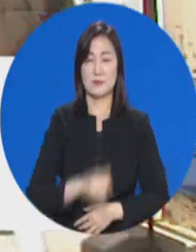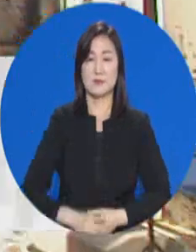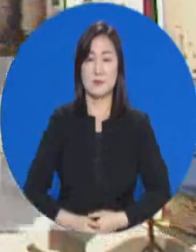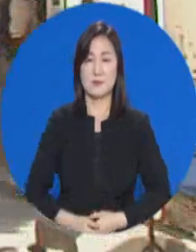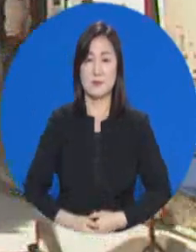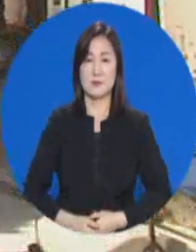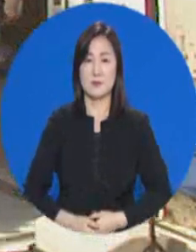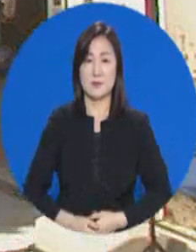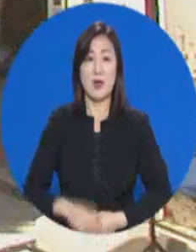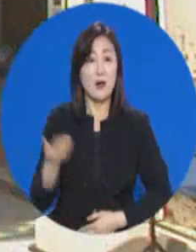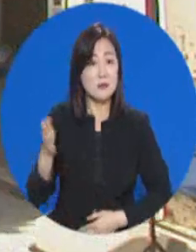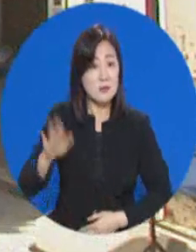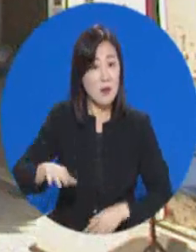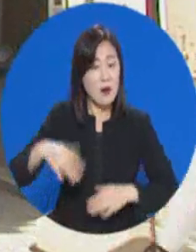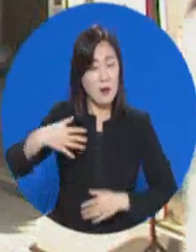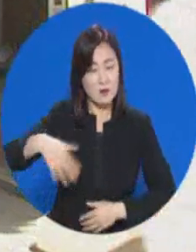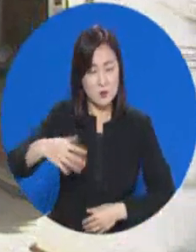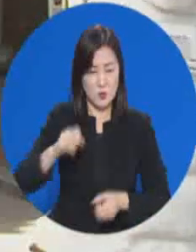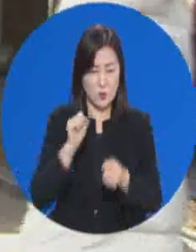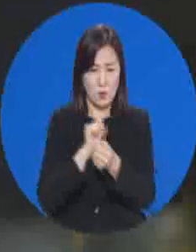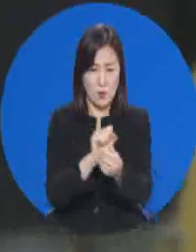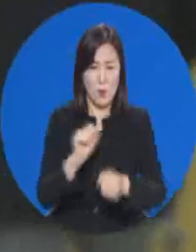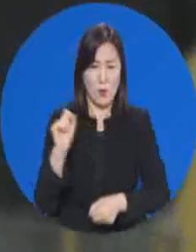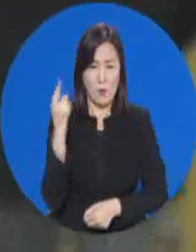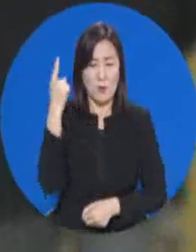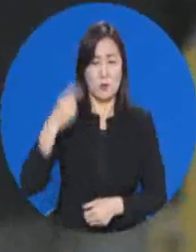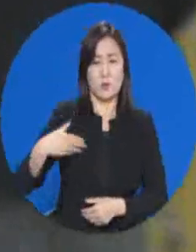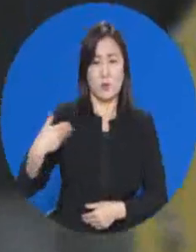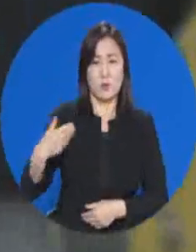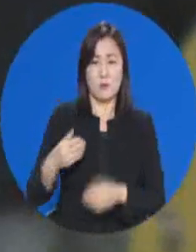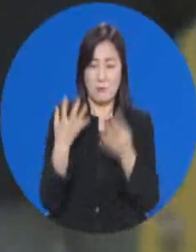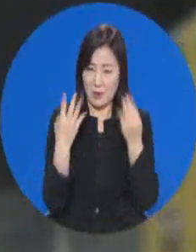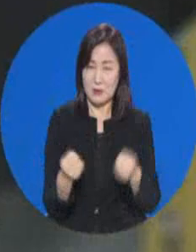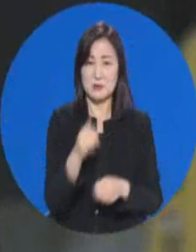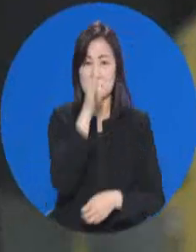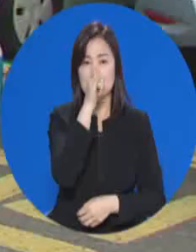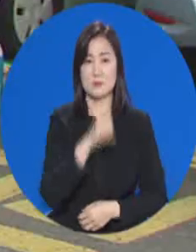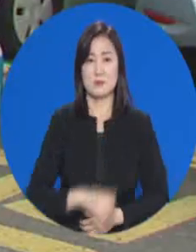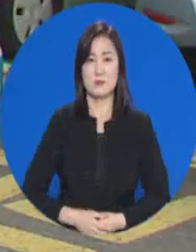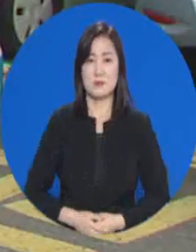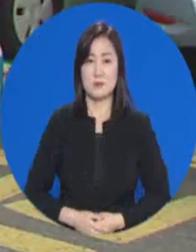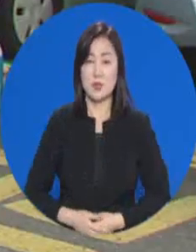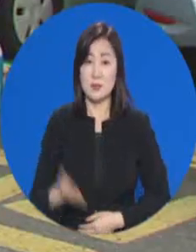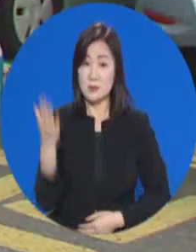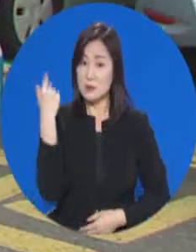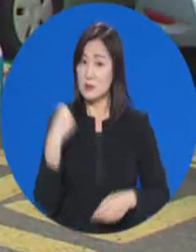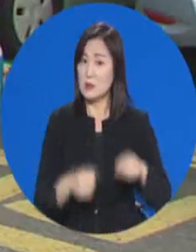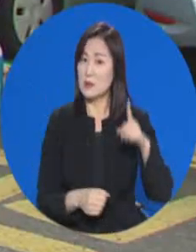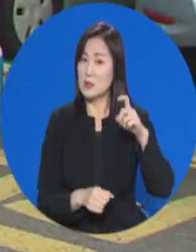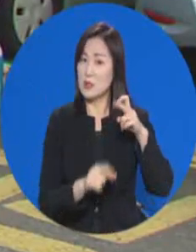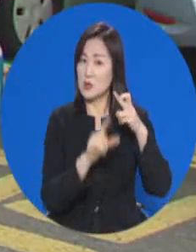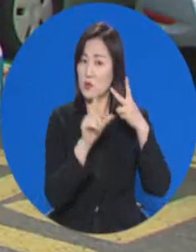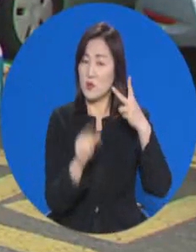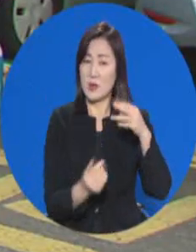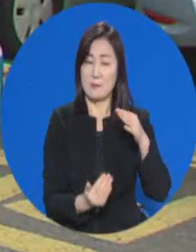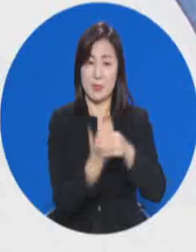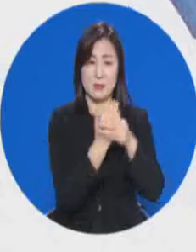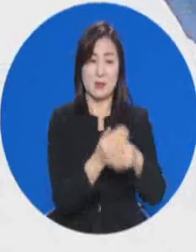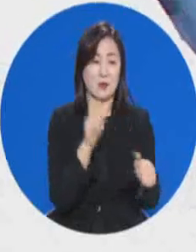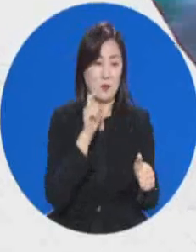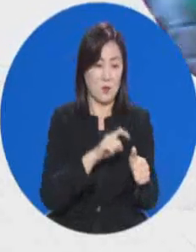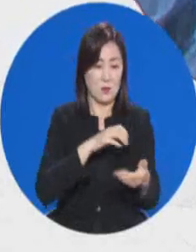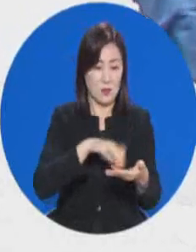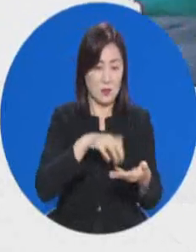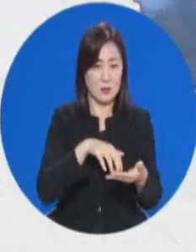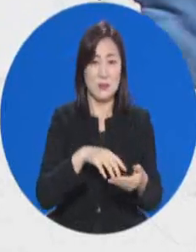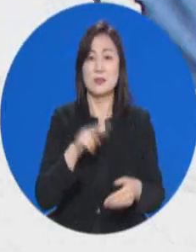했고요. 하지만 아직도 감염원을 알 수 없는 사례가 훨씬 더 많습니다. 지난 2월 발생한 광주 지역 코로나 누적